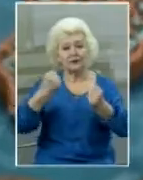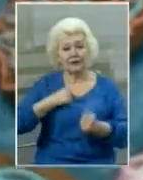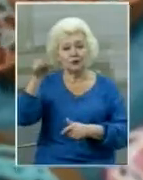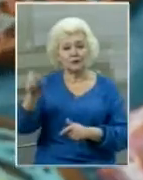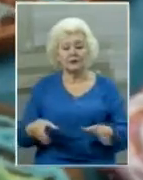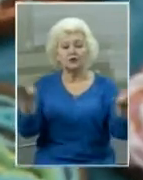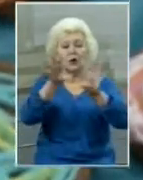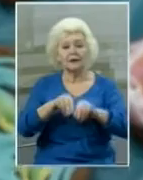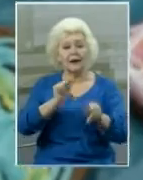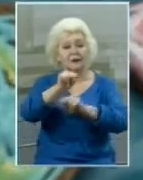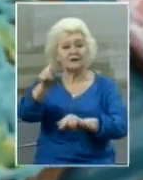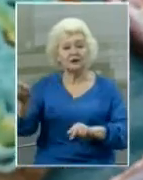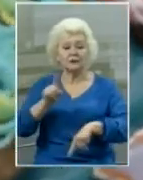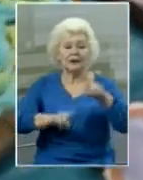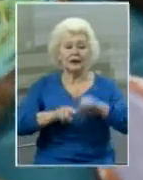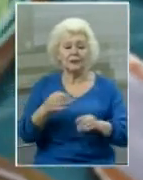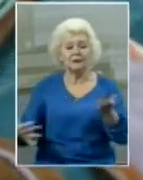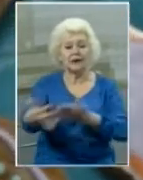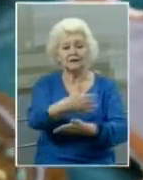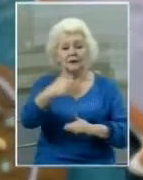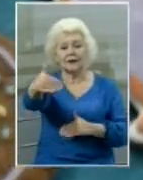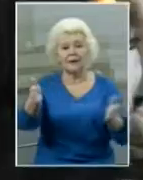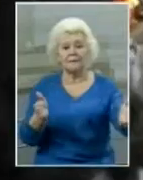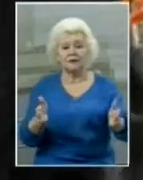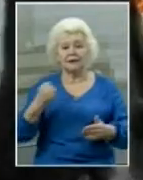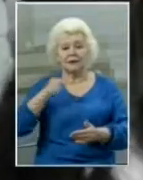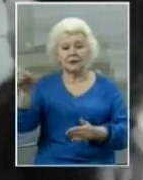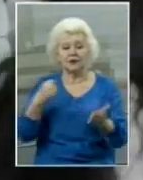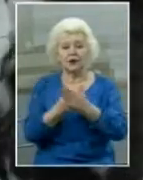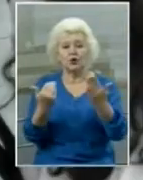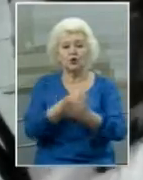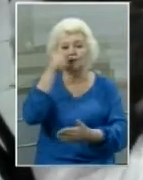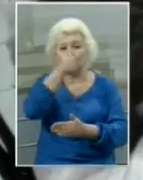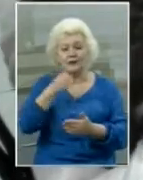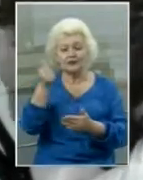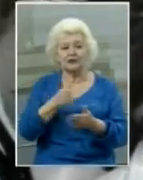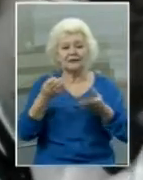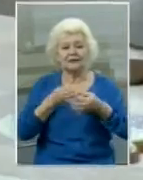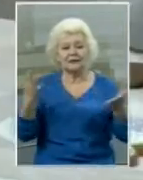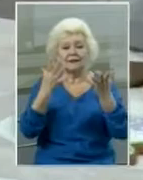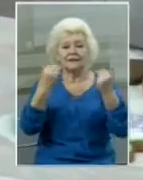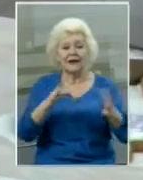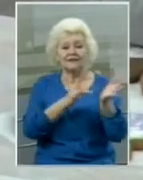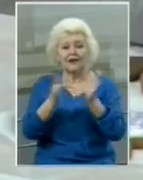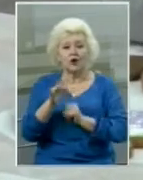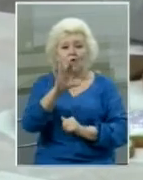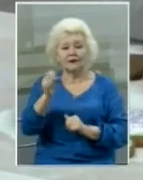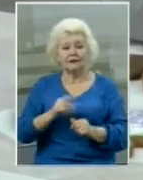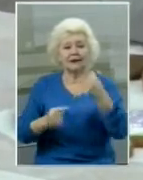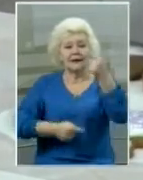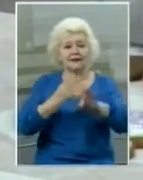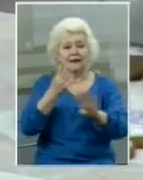військових. Разом з вчителями і батьками збирали посилки бійцям до новорічних свят, до Дня Святого Валентина. На черзі –